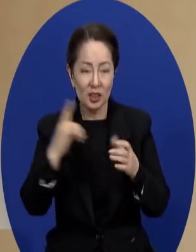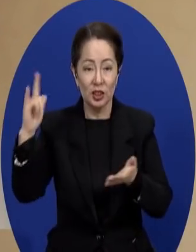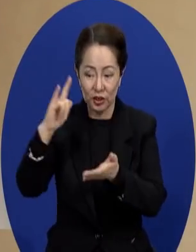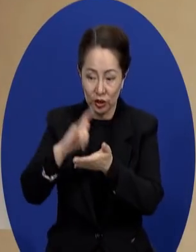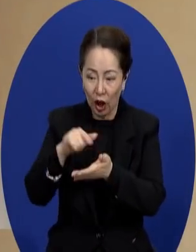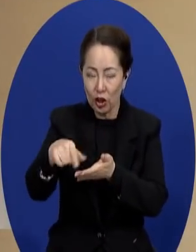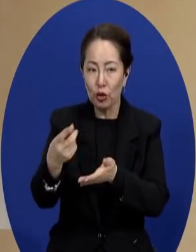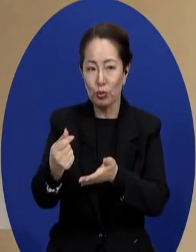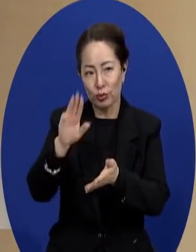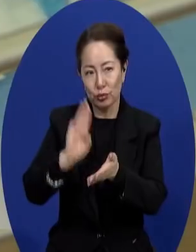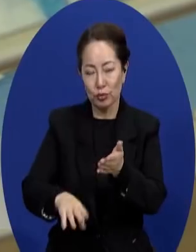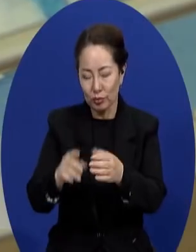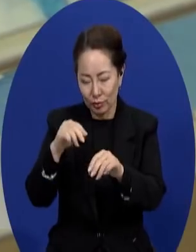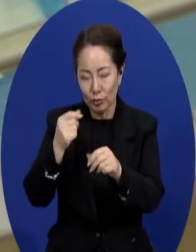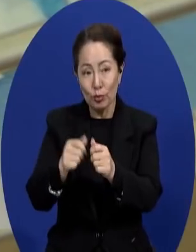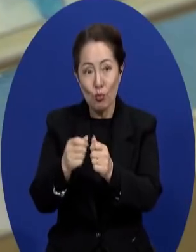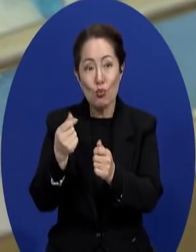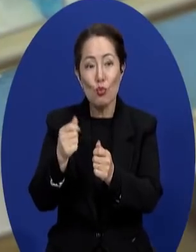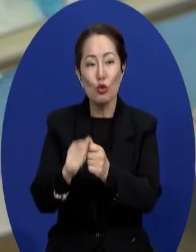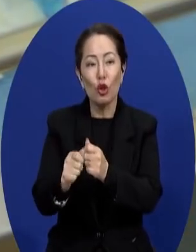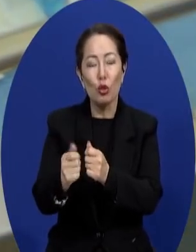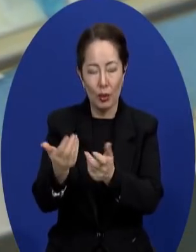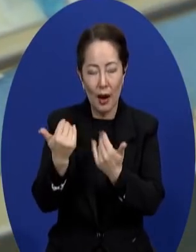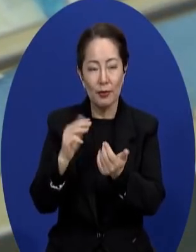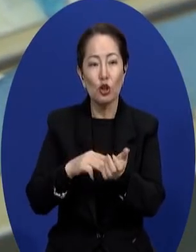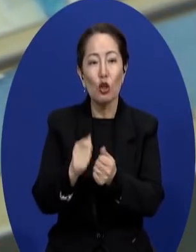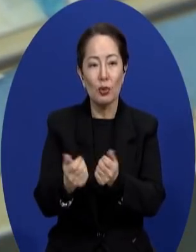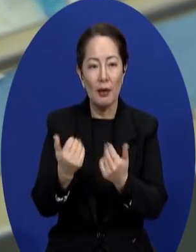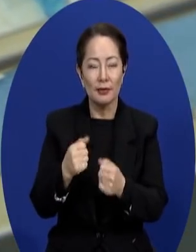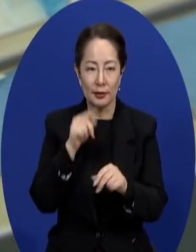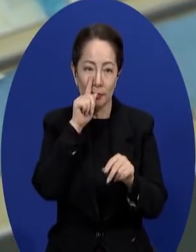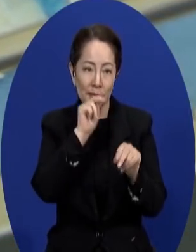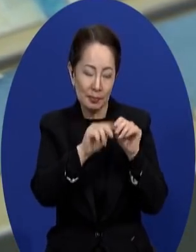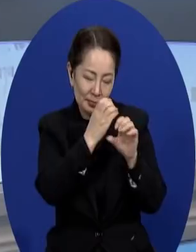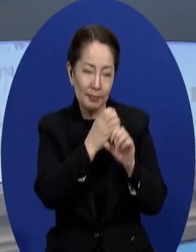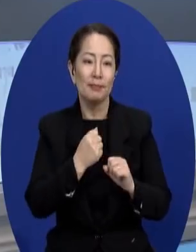дээр төлбөртэйгээр авах зохицуулалт үйлчилж эхэллээ.